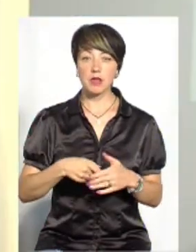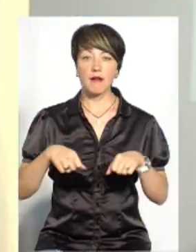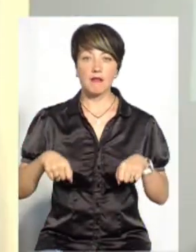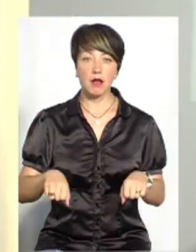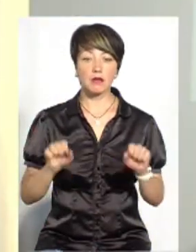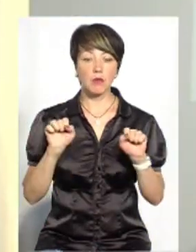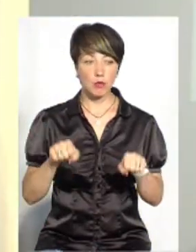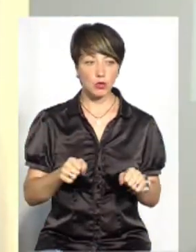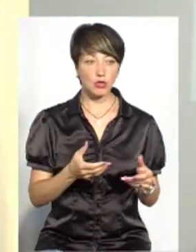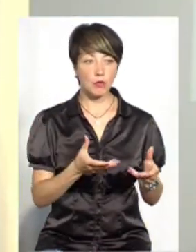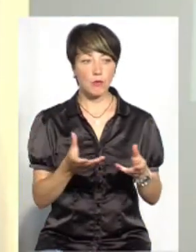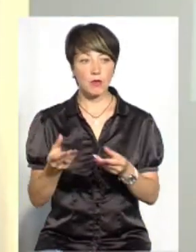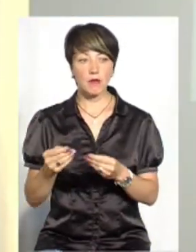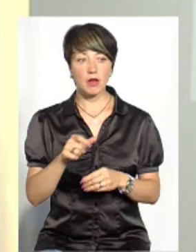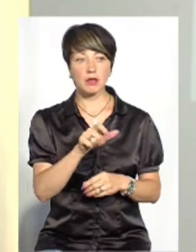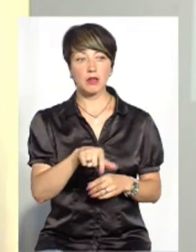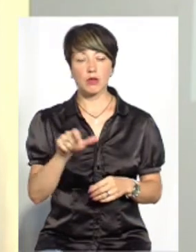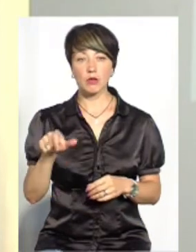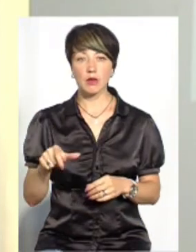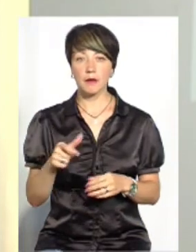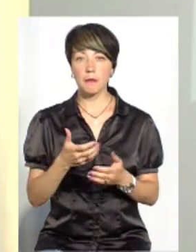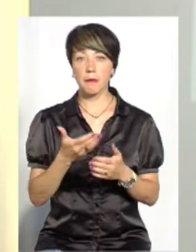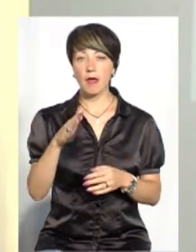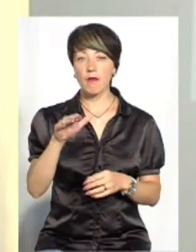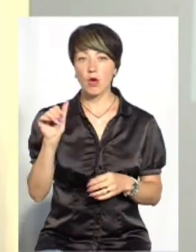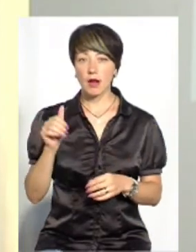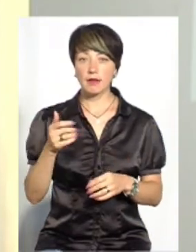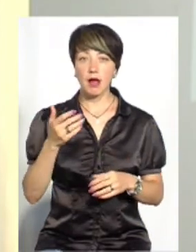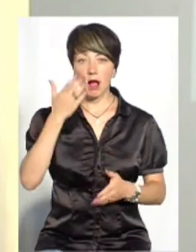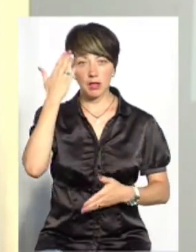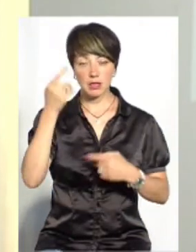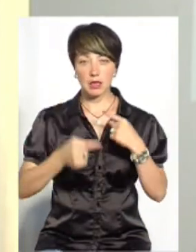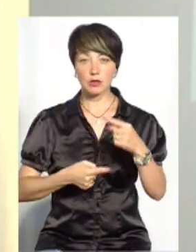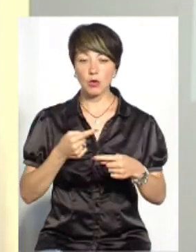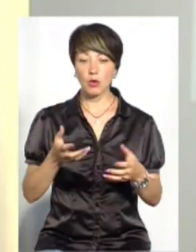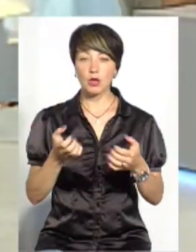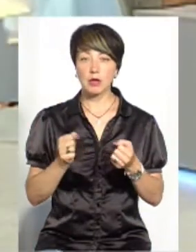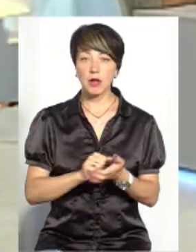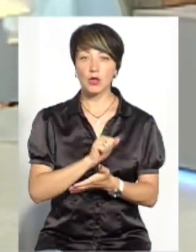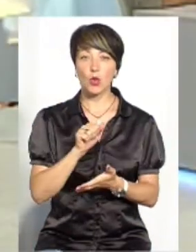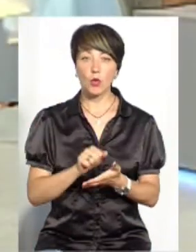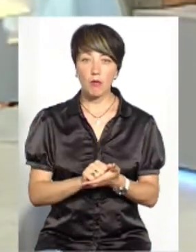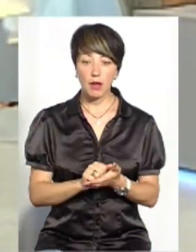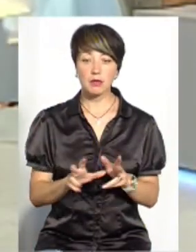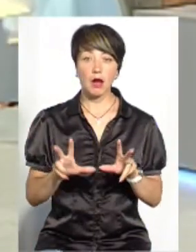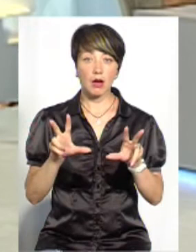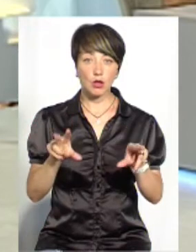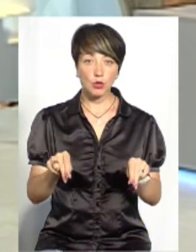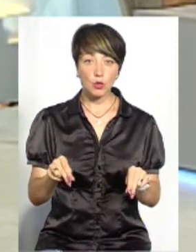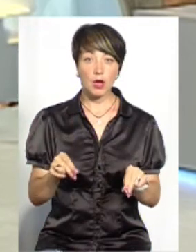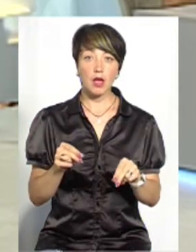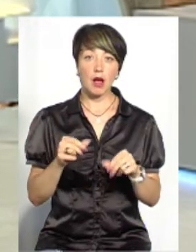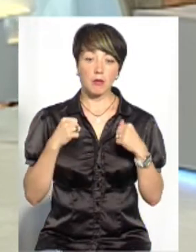може якось повпливати на тих людей, які тримають в оренді атракціони, щоб вони отримали, зрештою, декларації, які гарантують